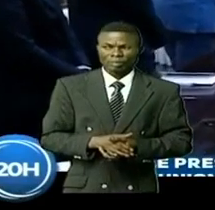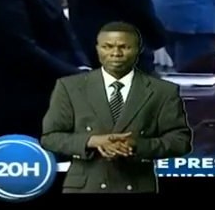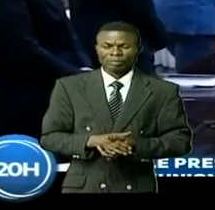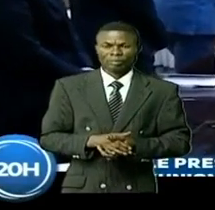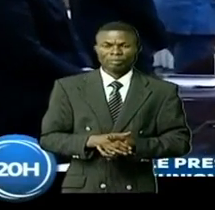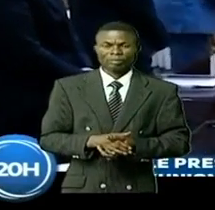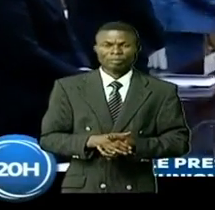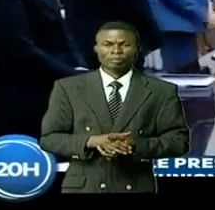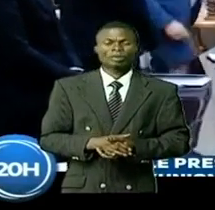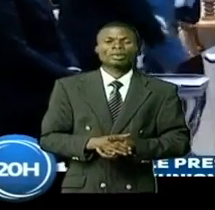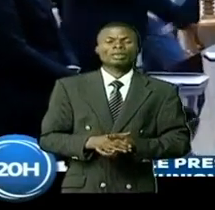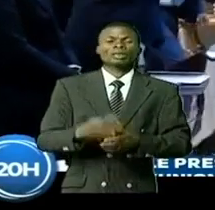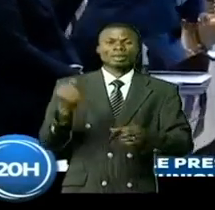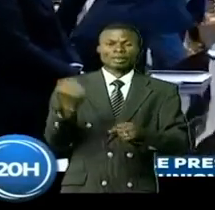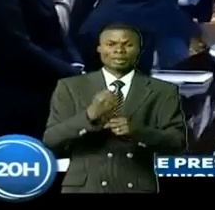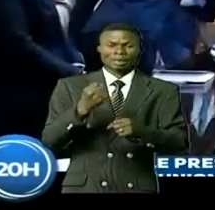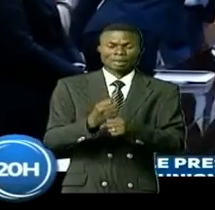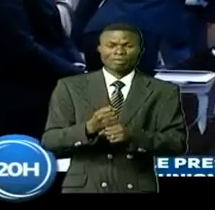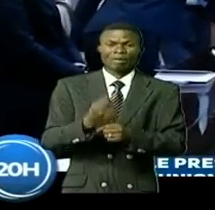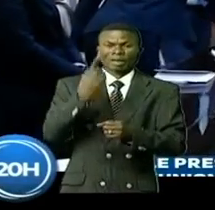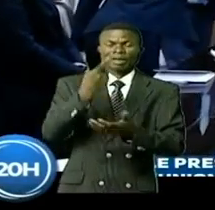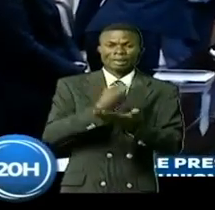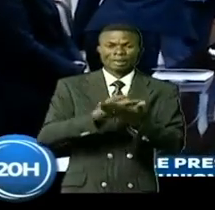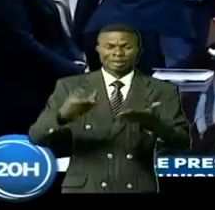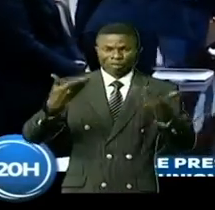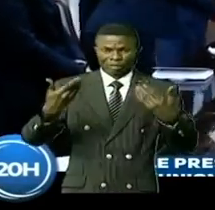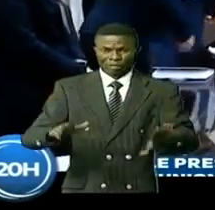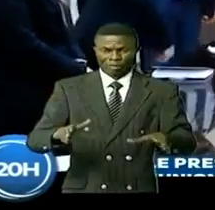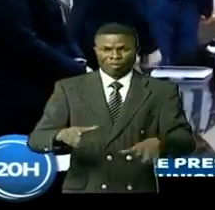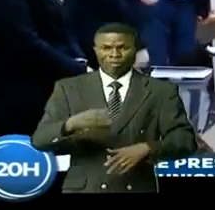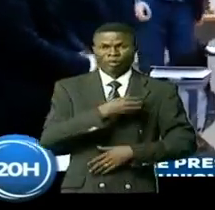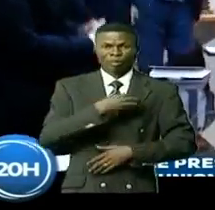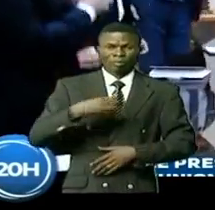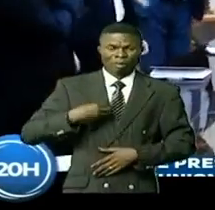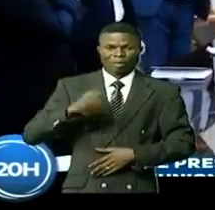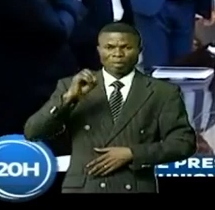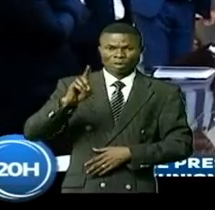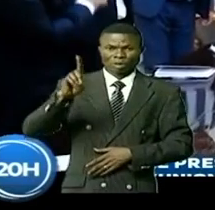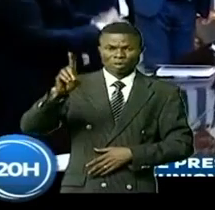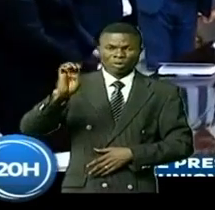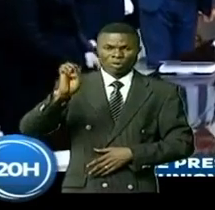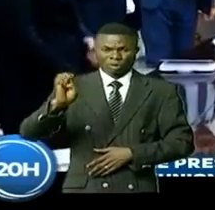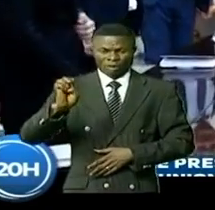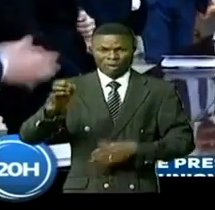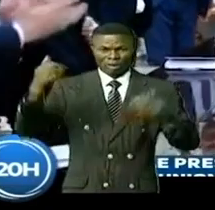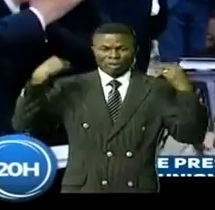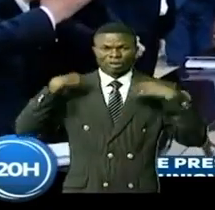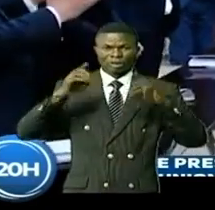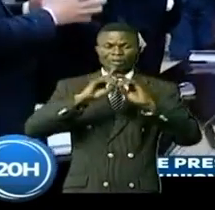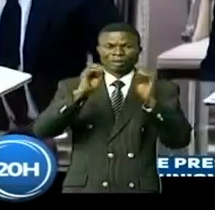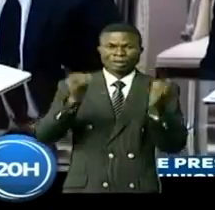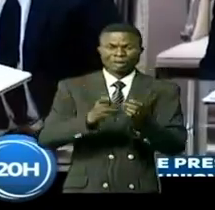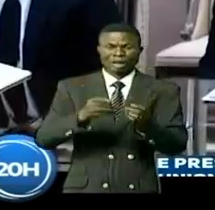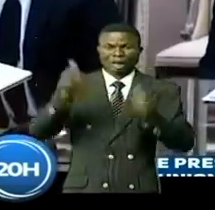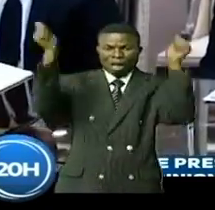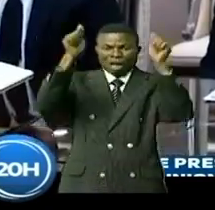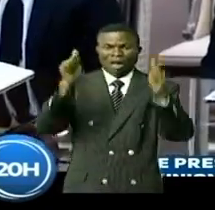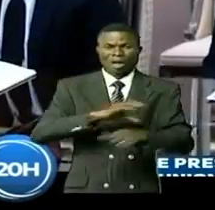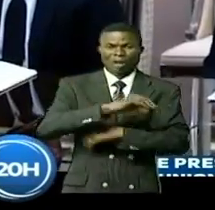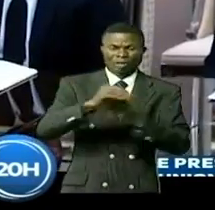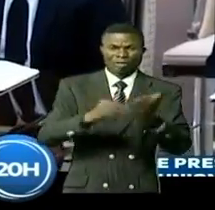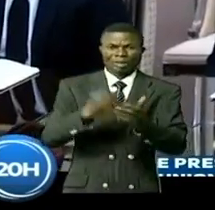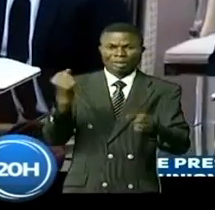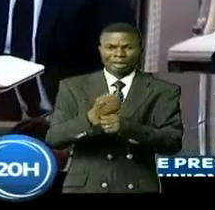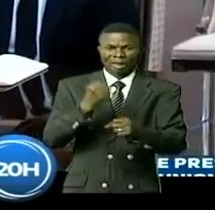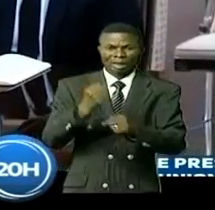C'est au terme d'une mission d'une semaine à Kinshasa que Mme Ode Mayo Kolis, chef du département Afrique centrale au service